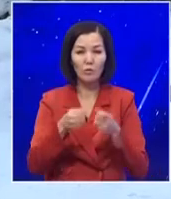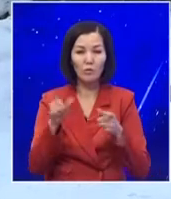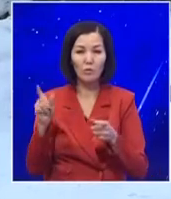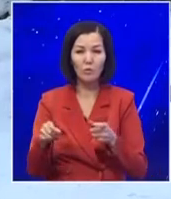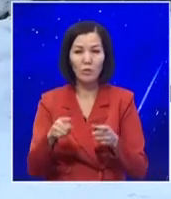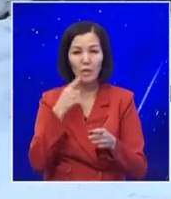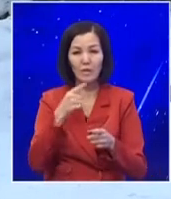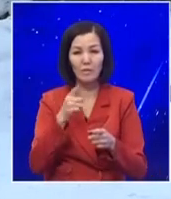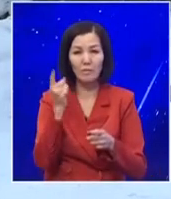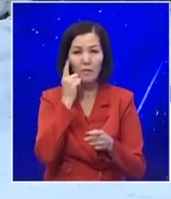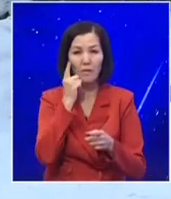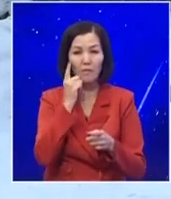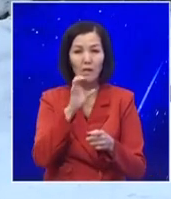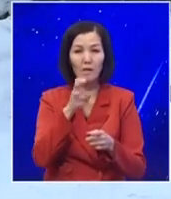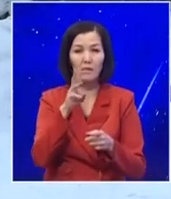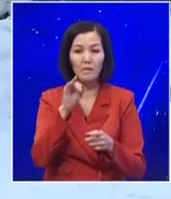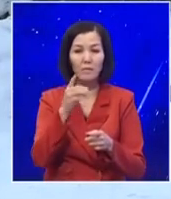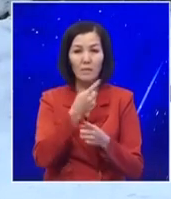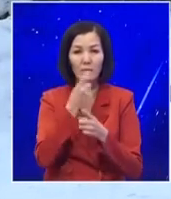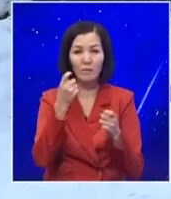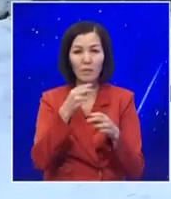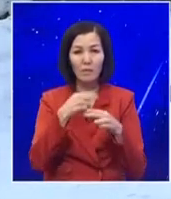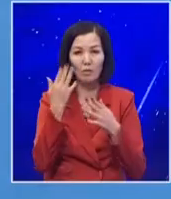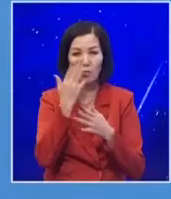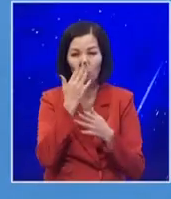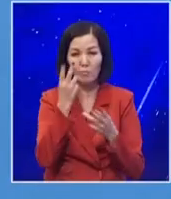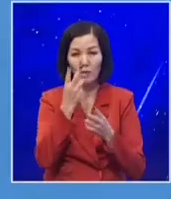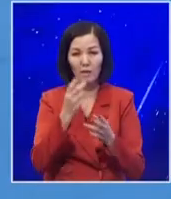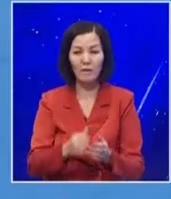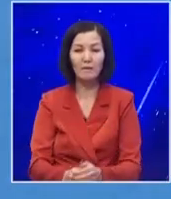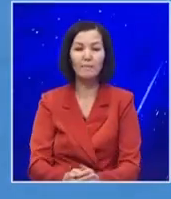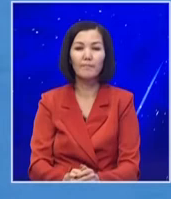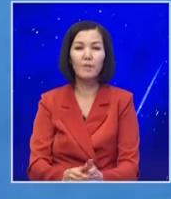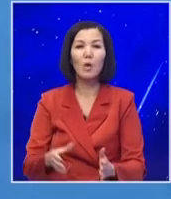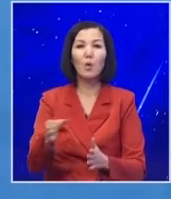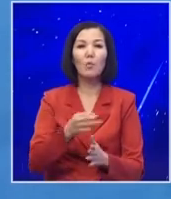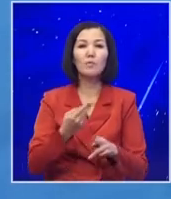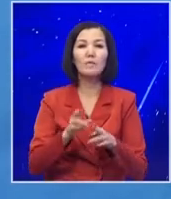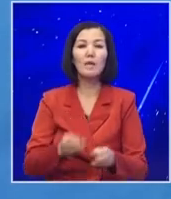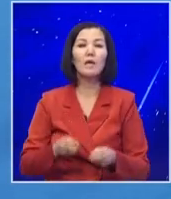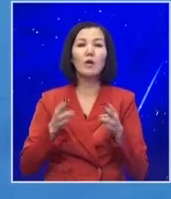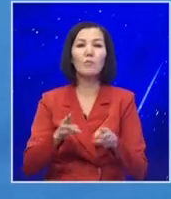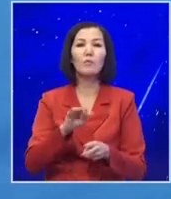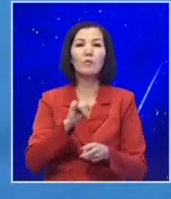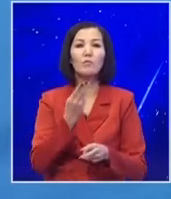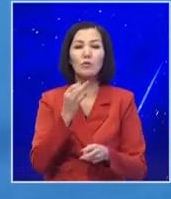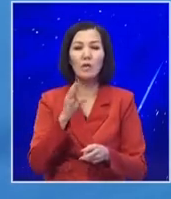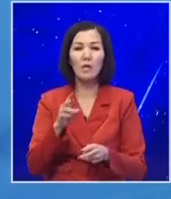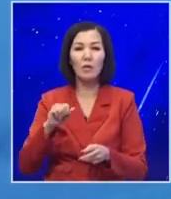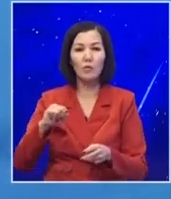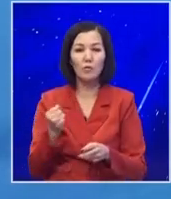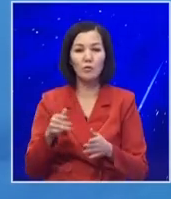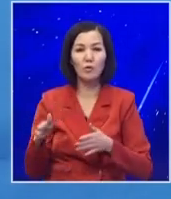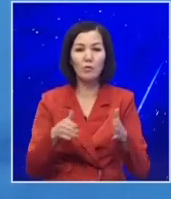айтарымыз, телефондарына келетін SMS хабарламаларға мән берсекен. Облыстағы ең қауіпті жолдардың бірі Үшарал Достық республикалық